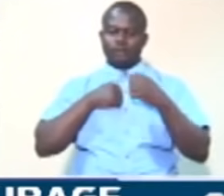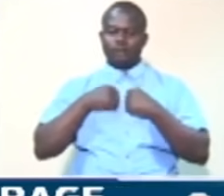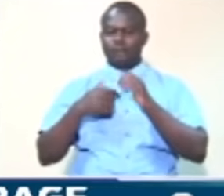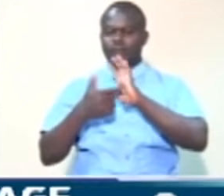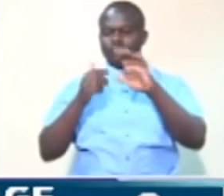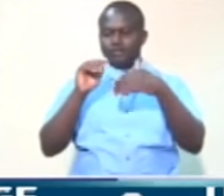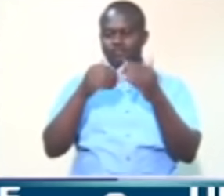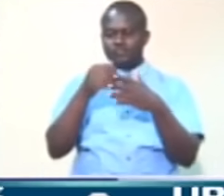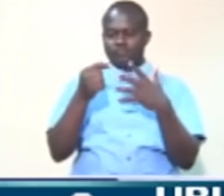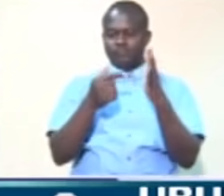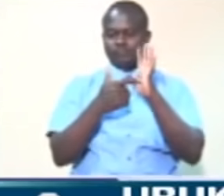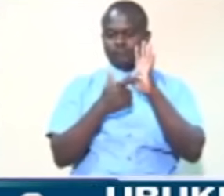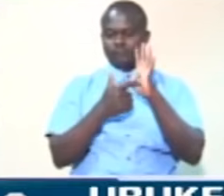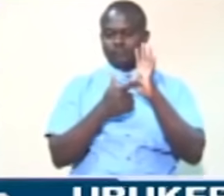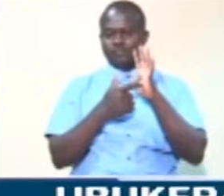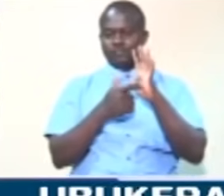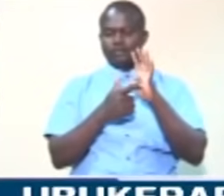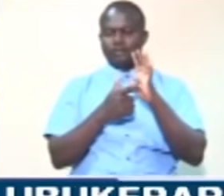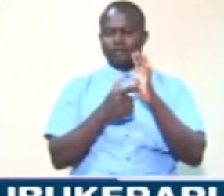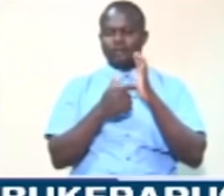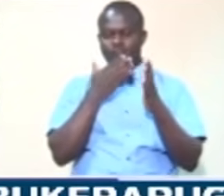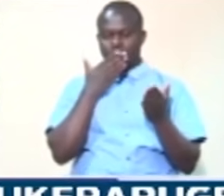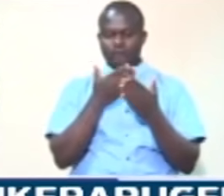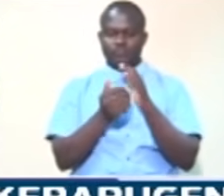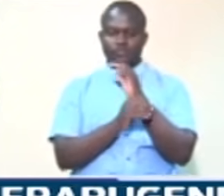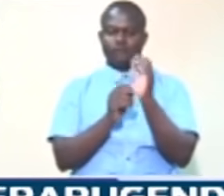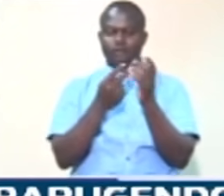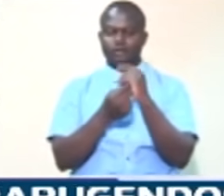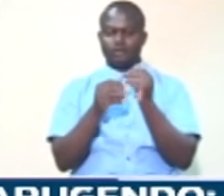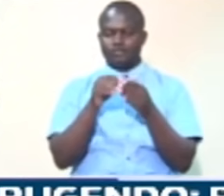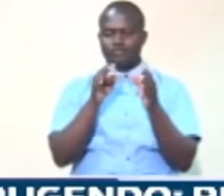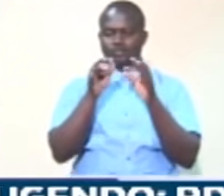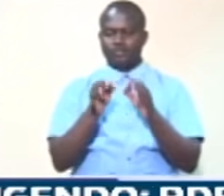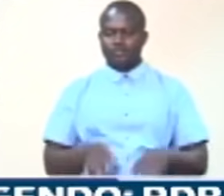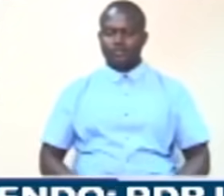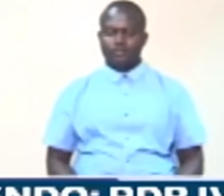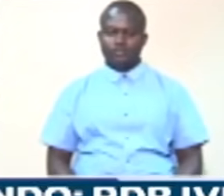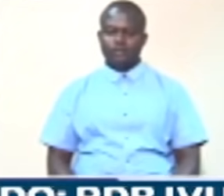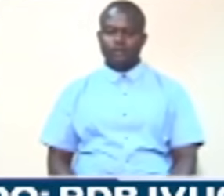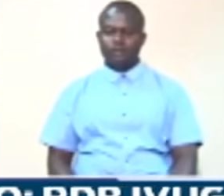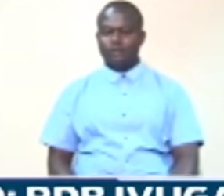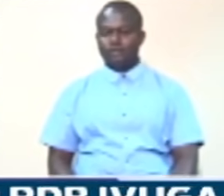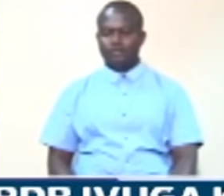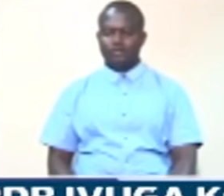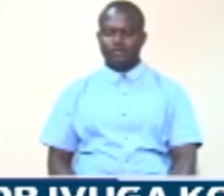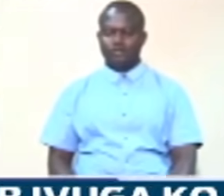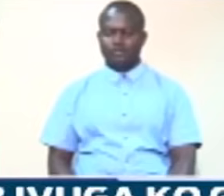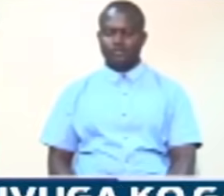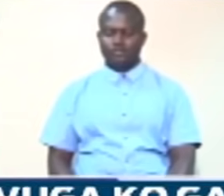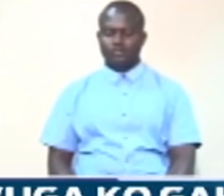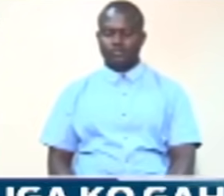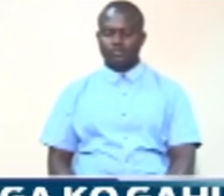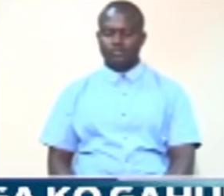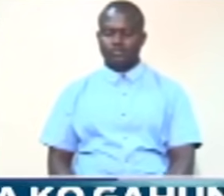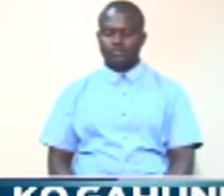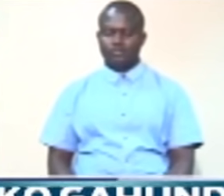ko ibi ari ikimenyetso cy'umubano mwiza w'ibihugu byombi. Reka tubibaze Jean-Claude Mutuyezu na Pierre